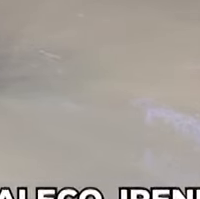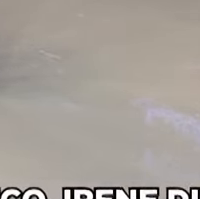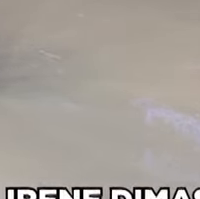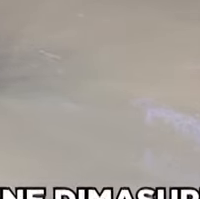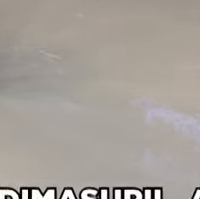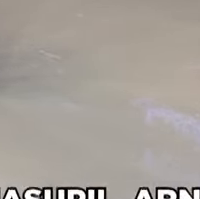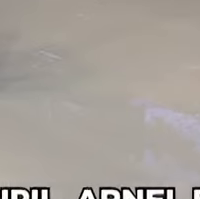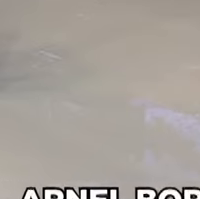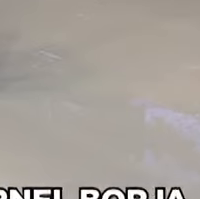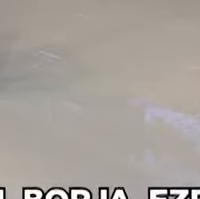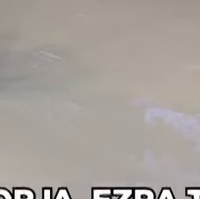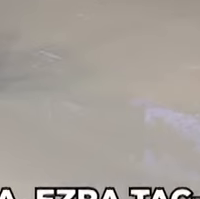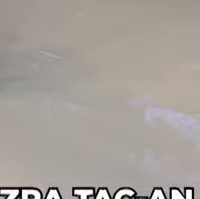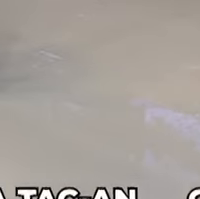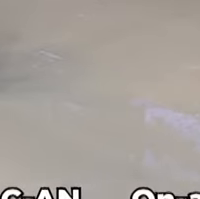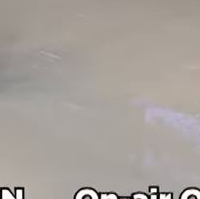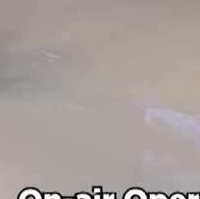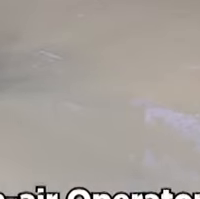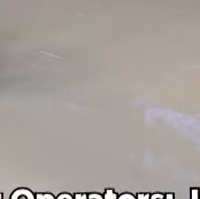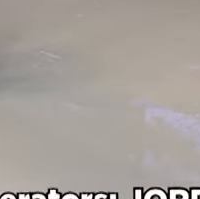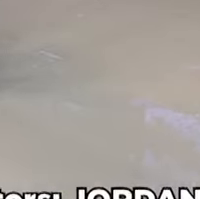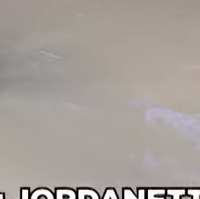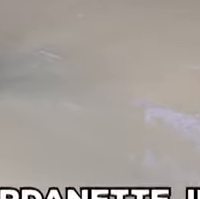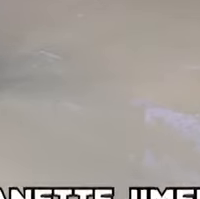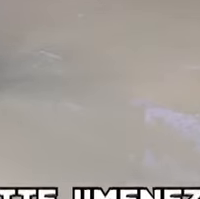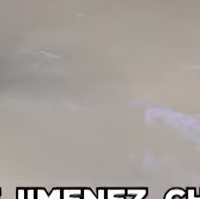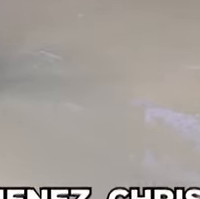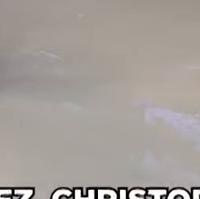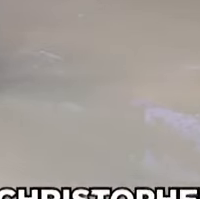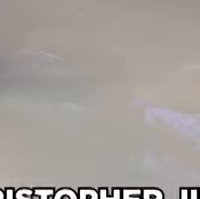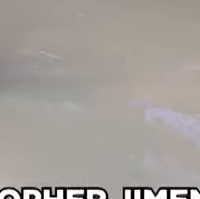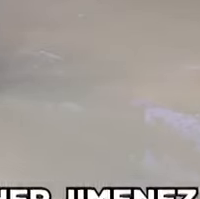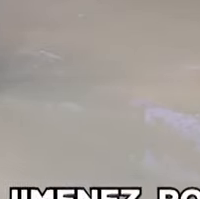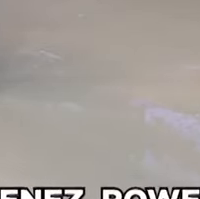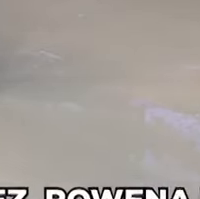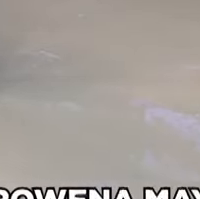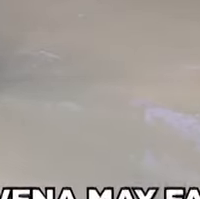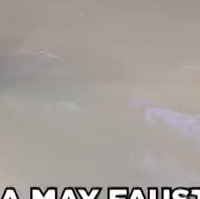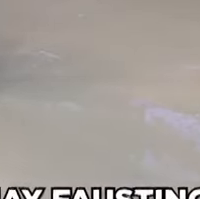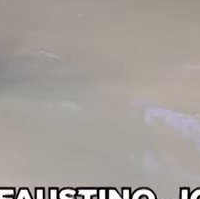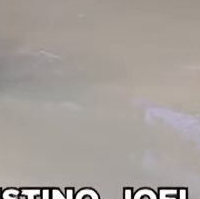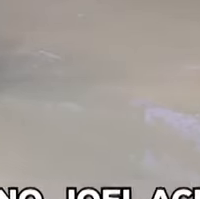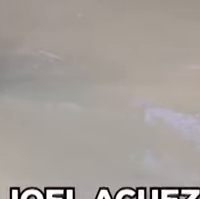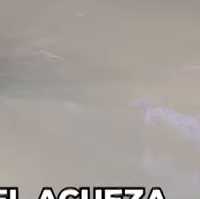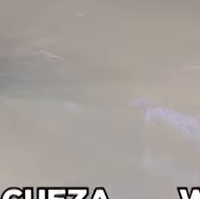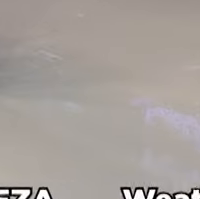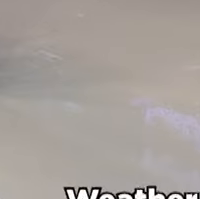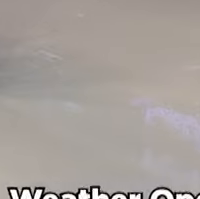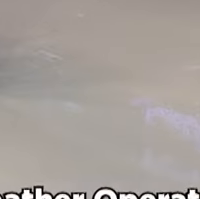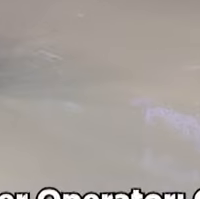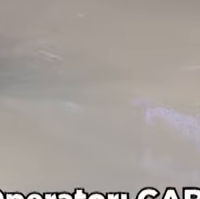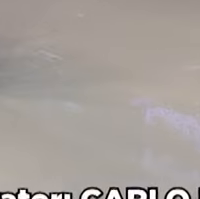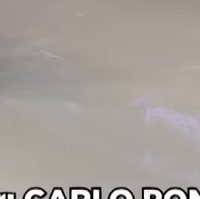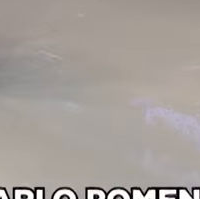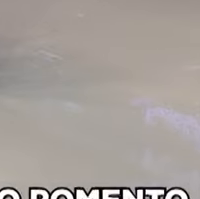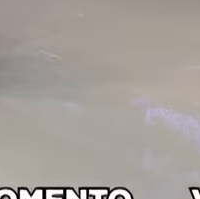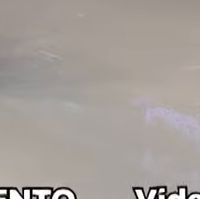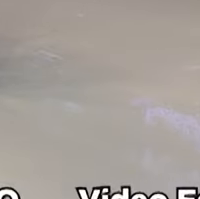Alam niya. Boom, Gilas. Hey, congratulations, Gilas. Congratulations. Tsaka kay Chat Reyes. Chot!